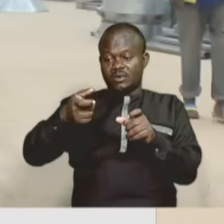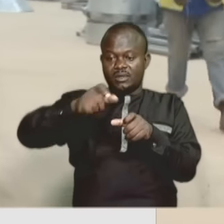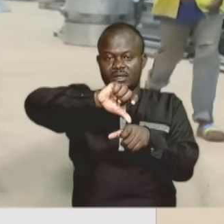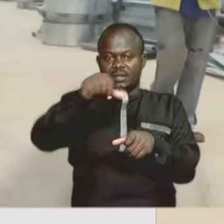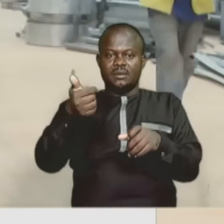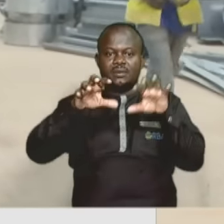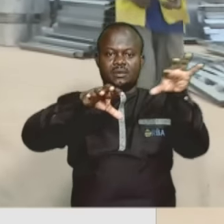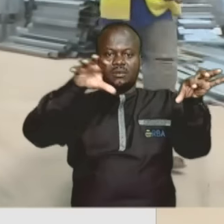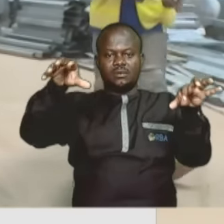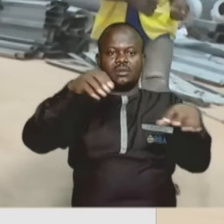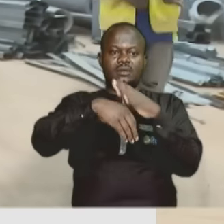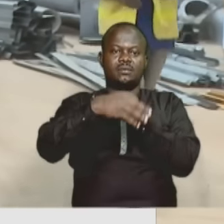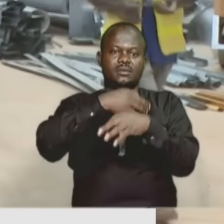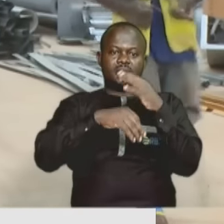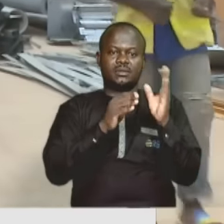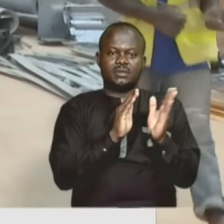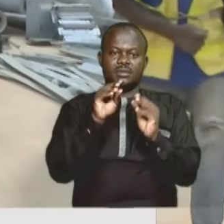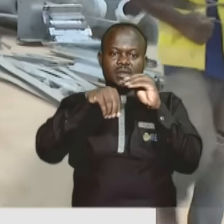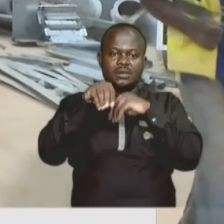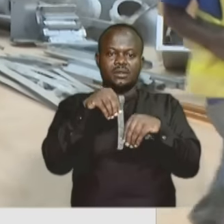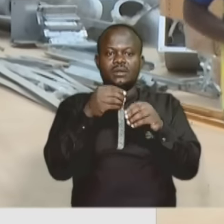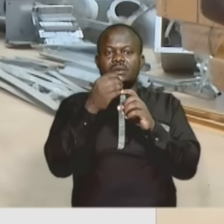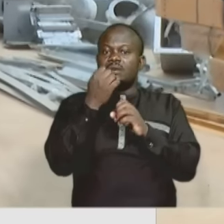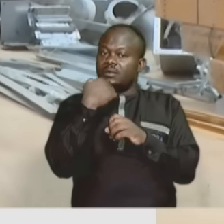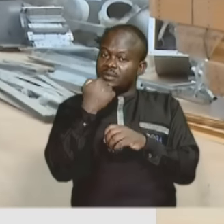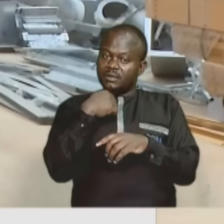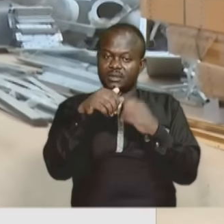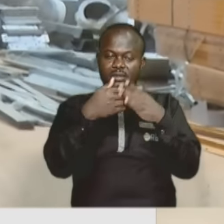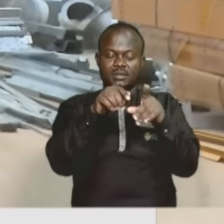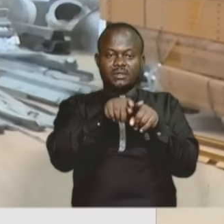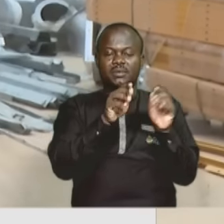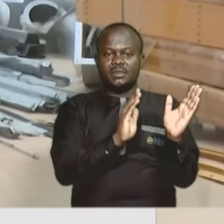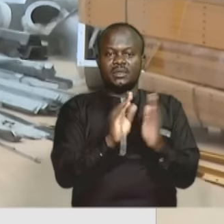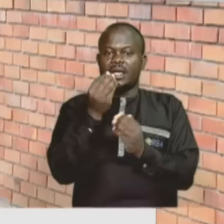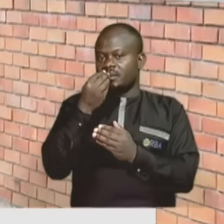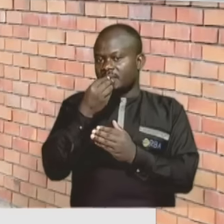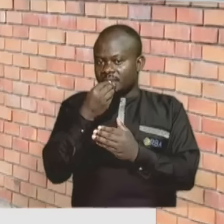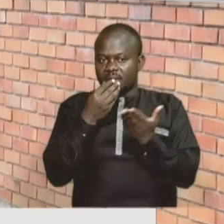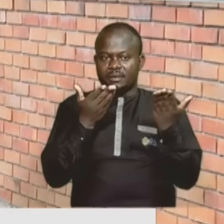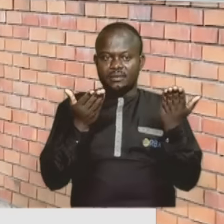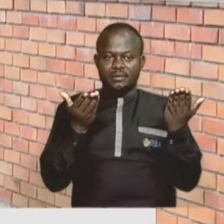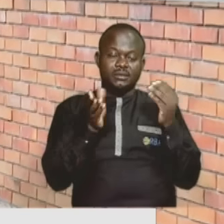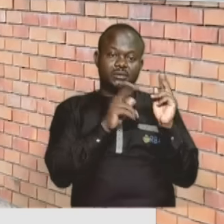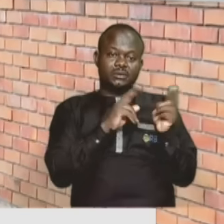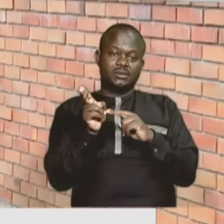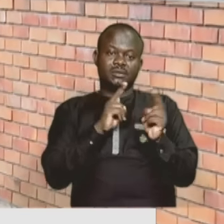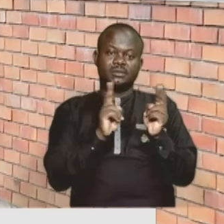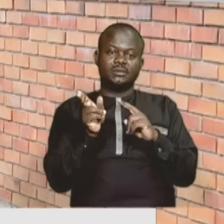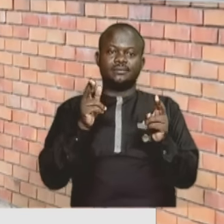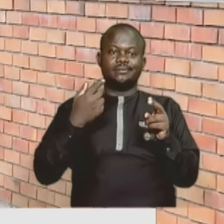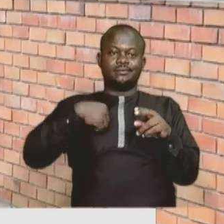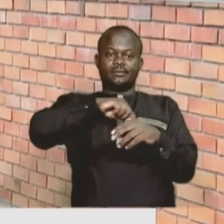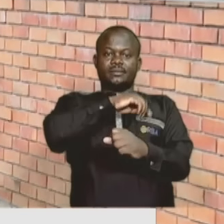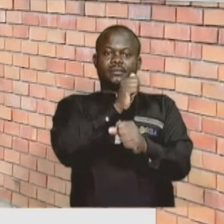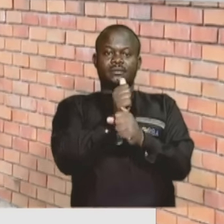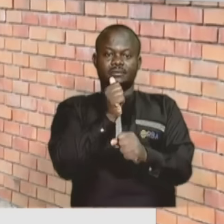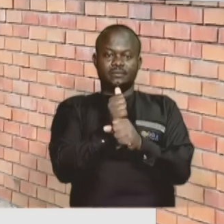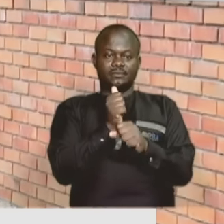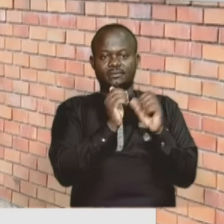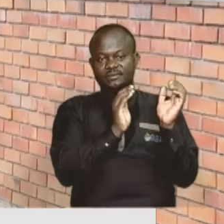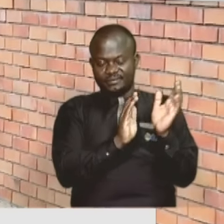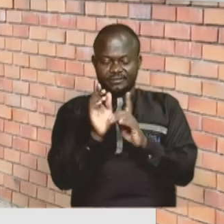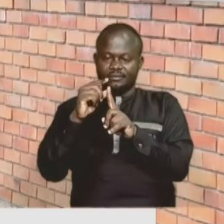nk'izindi nganda zirimo n'uzatunganya umusaruro w'ibigori kimwe n'uzatunganya ibiryo by'amatungo. Twe dusanzwe dukora tutunganya